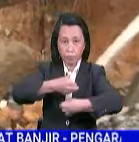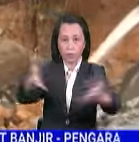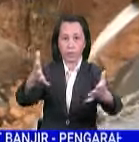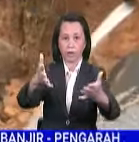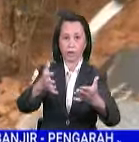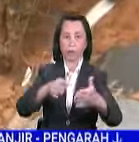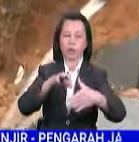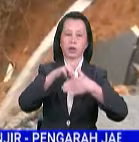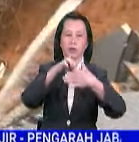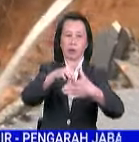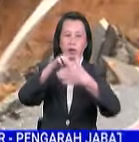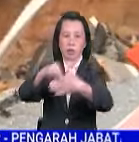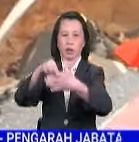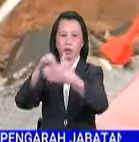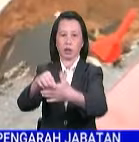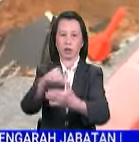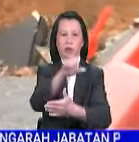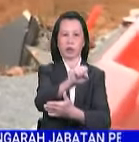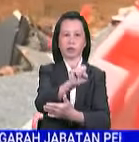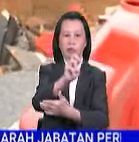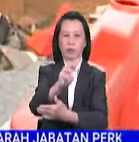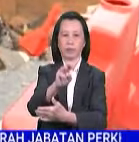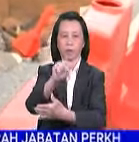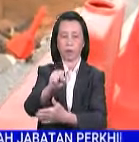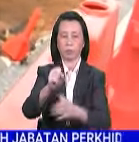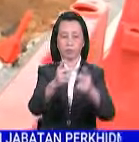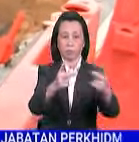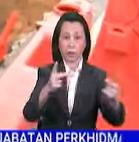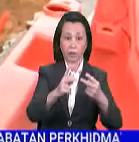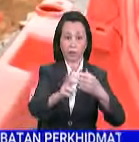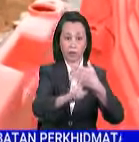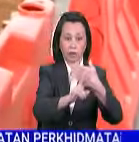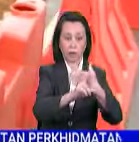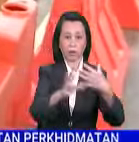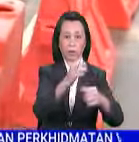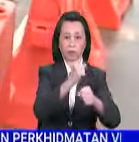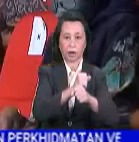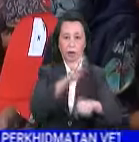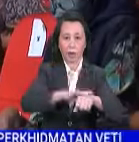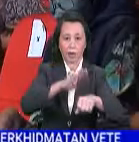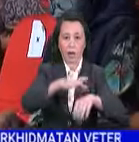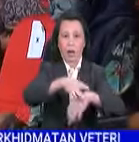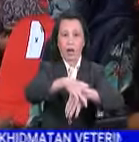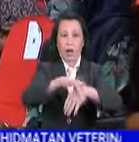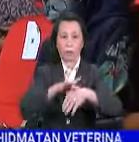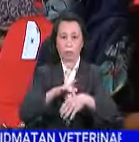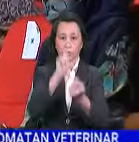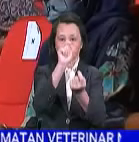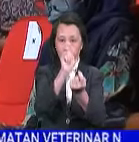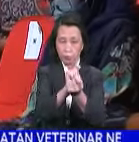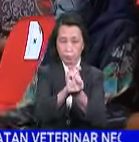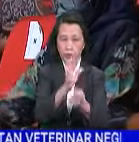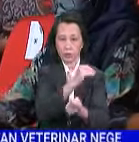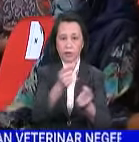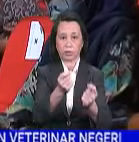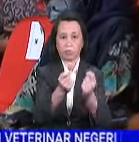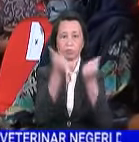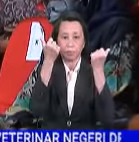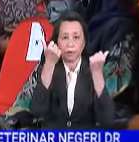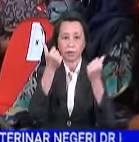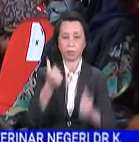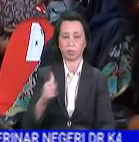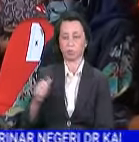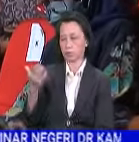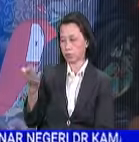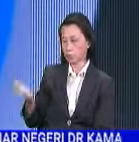pesanan khidmat ringkas SMS supaya kawasan berisiko mendapat amaran awal secara tepat dan cepat. Tan